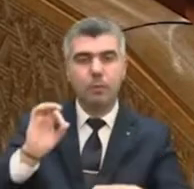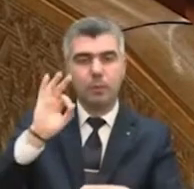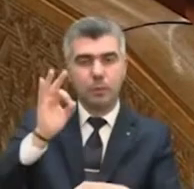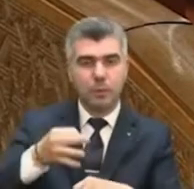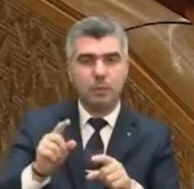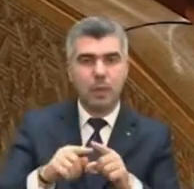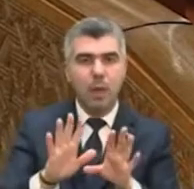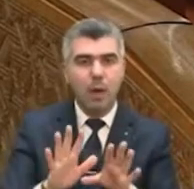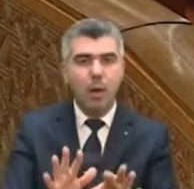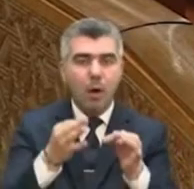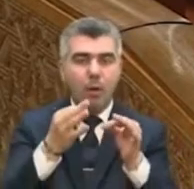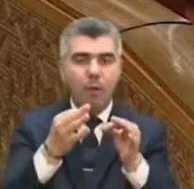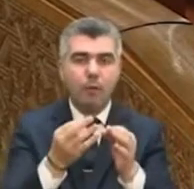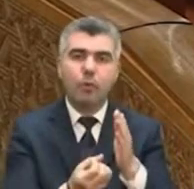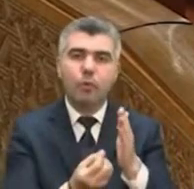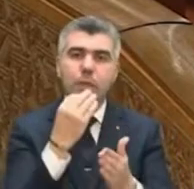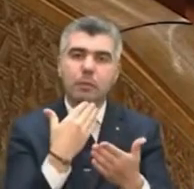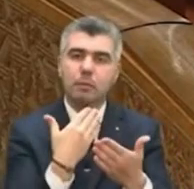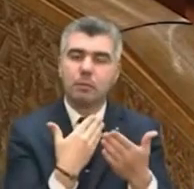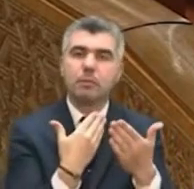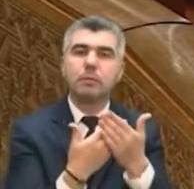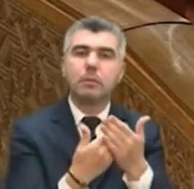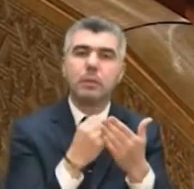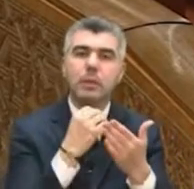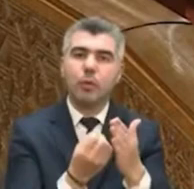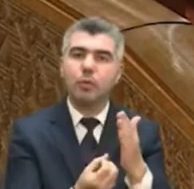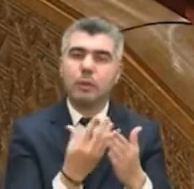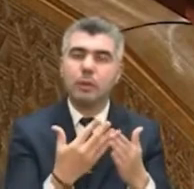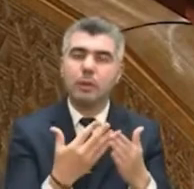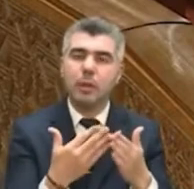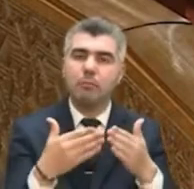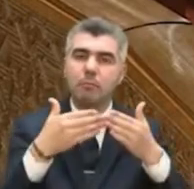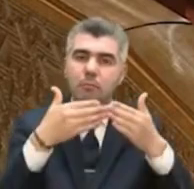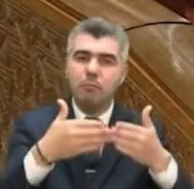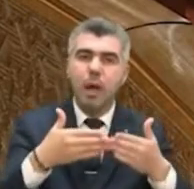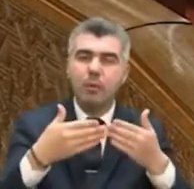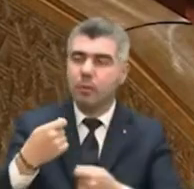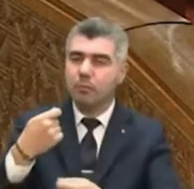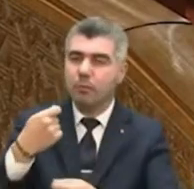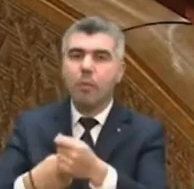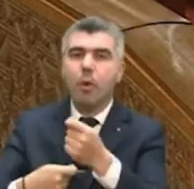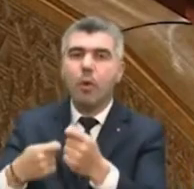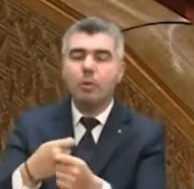اقتراح المخطط الأفضل من أجل تكوين أسطول وطني لملاحة تجارية